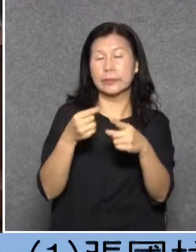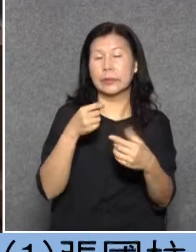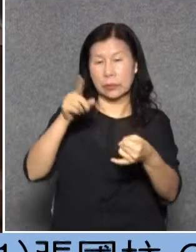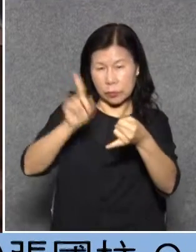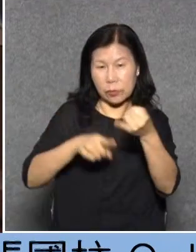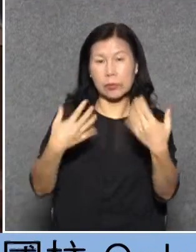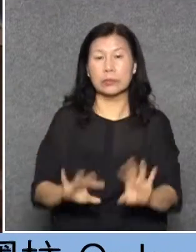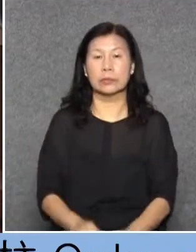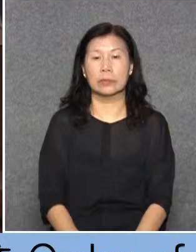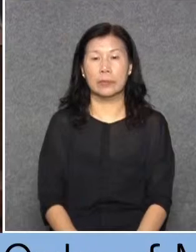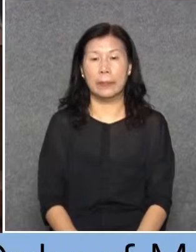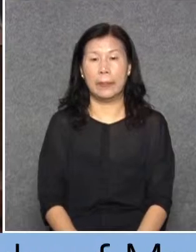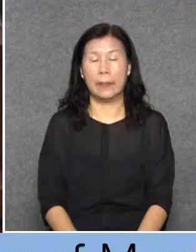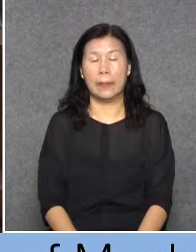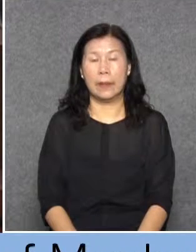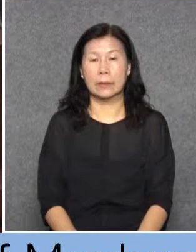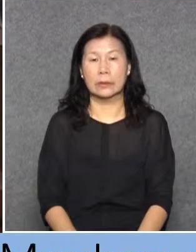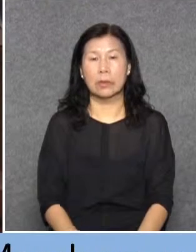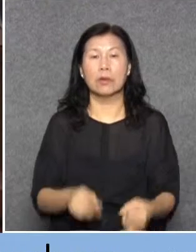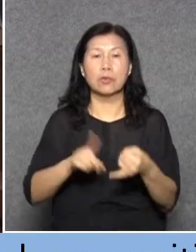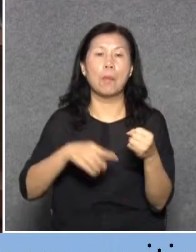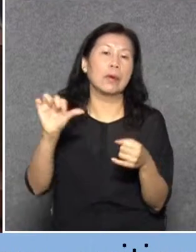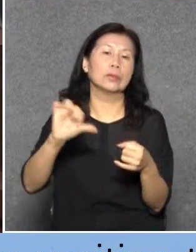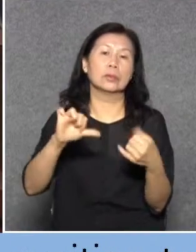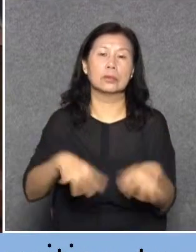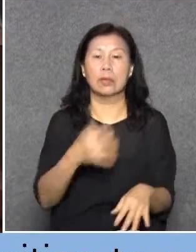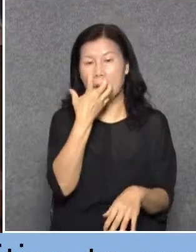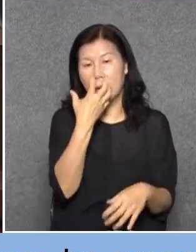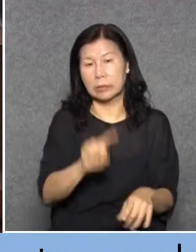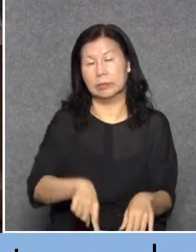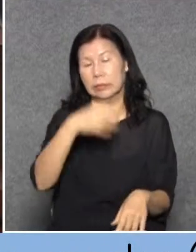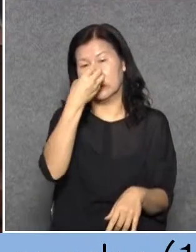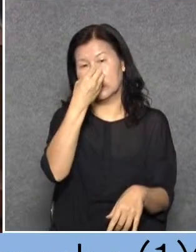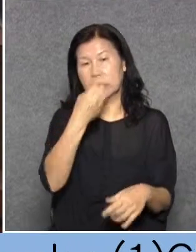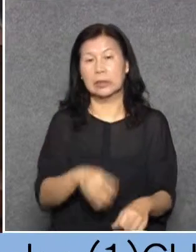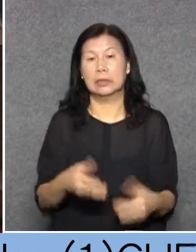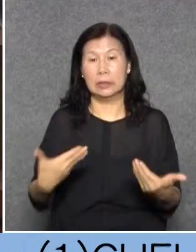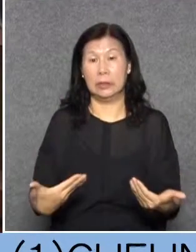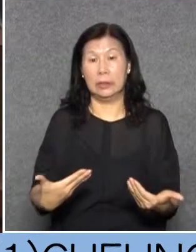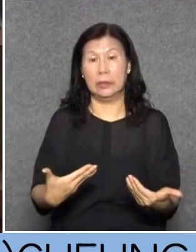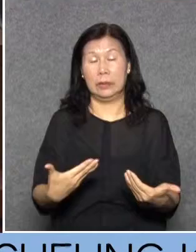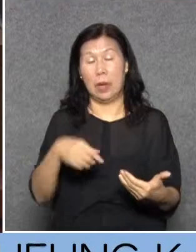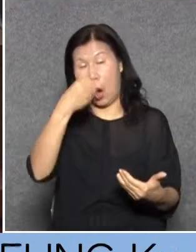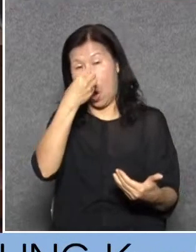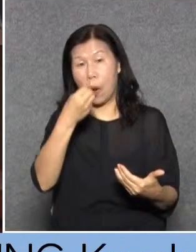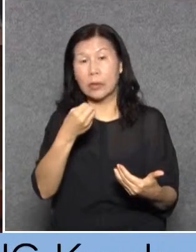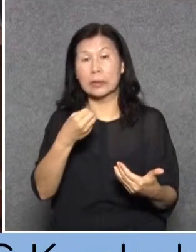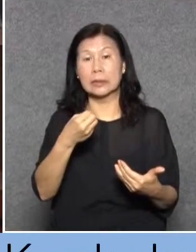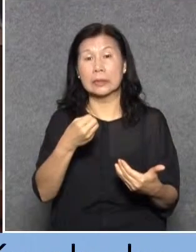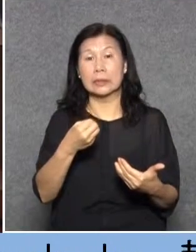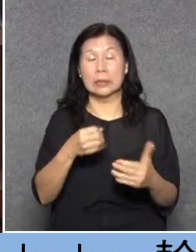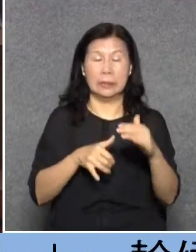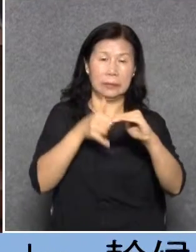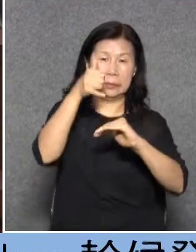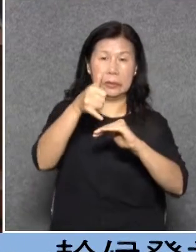來我們是功虧一篑，但是作為香港一個現在越來越開始步上民主政治的